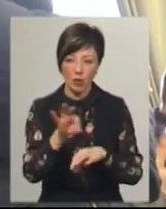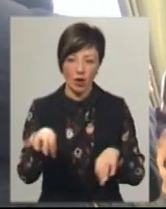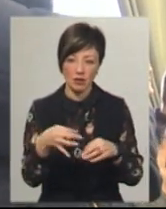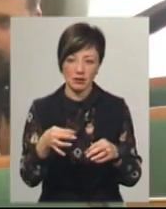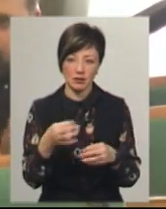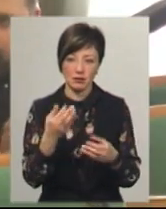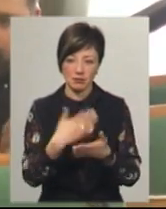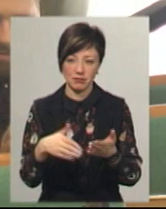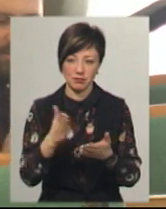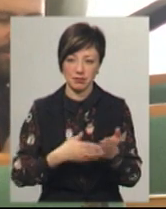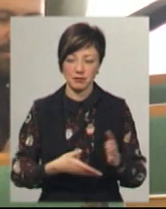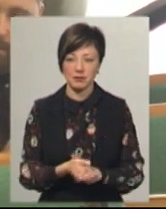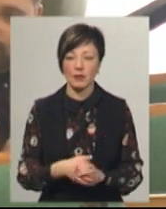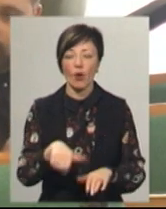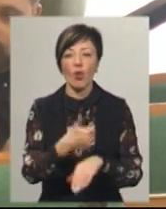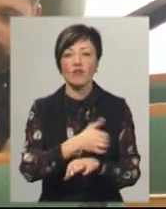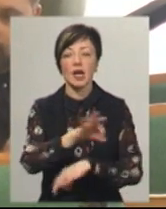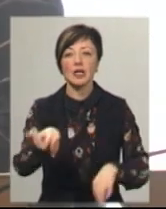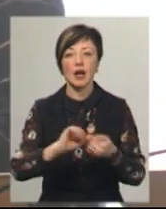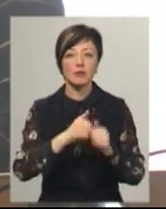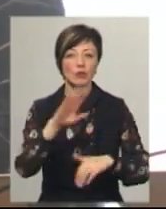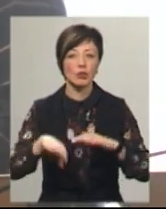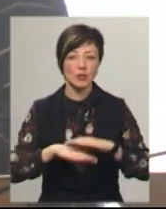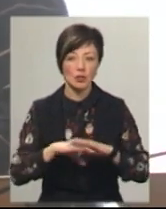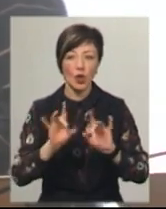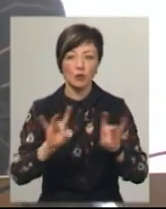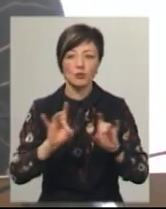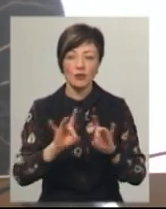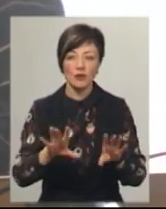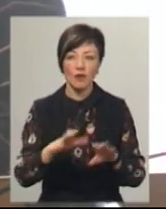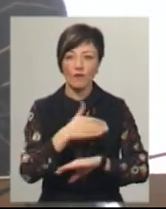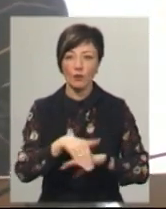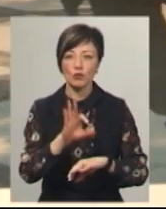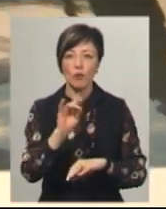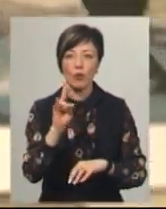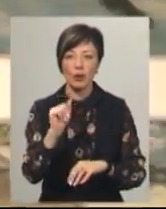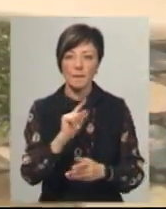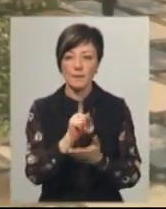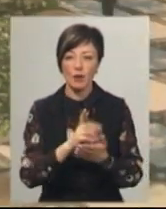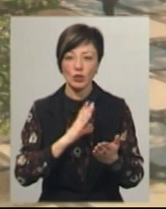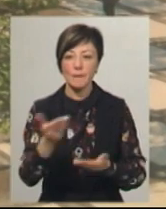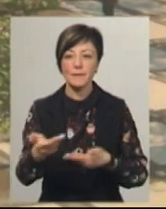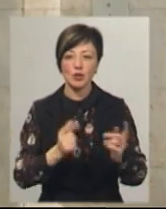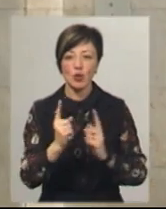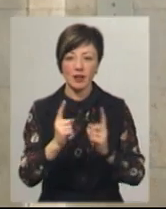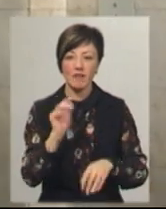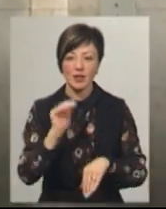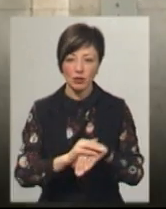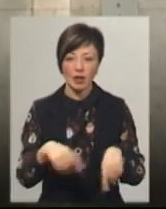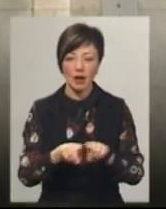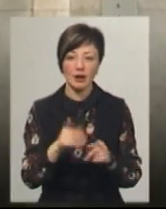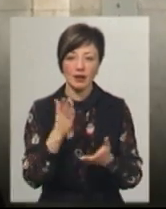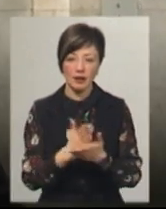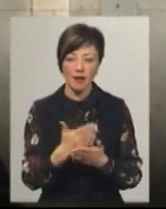проєкту. Головний архітектор Кам'янця-Подільського Ігор Пиріжок розповів, соборна має бути пішохідною, бо де-юре вона такою і є.